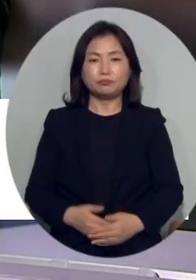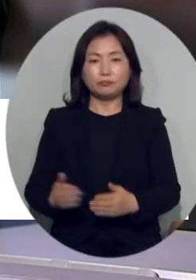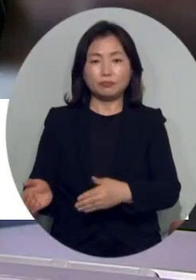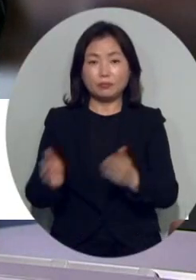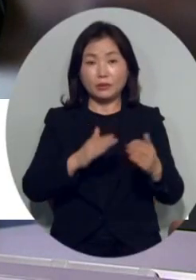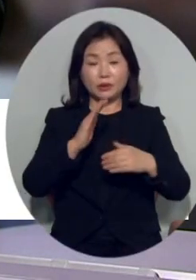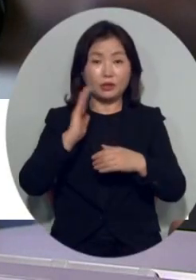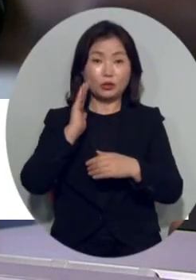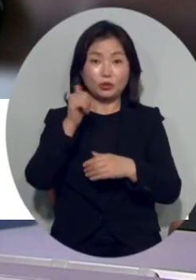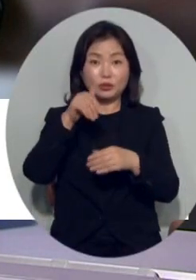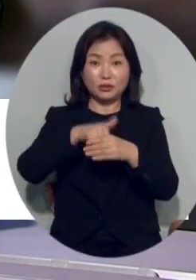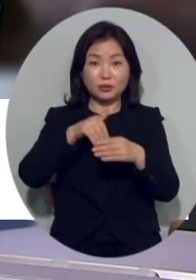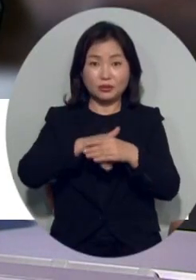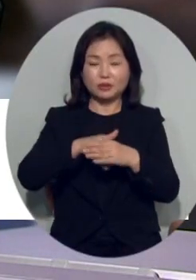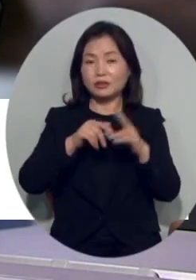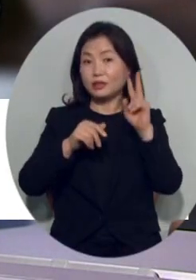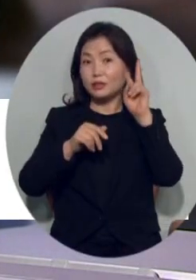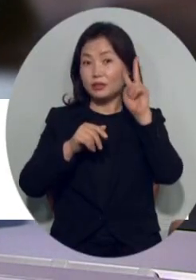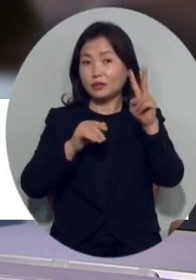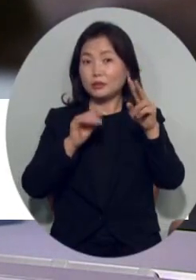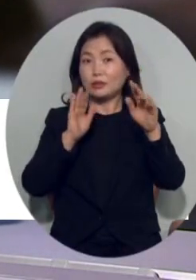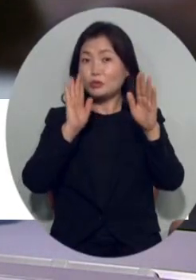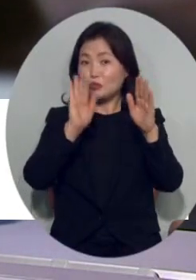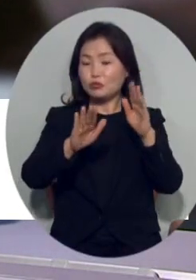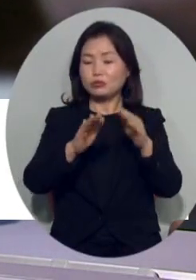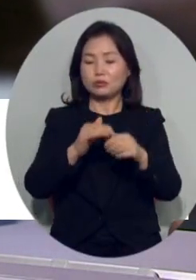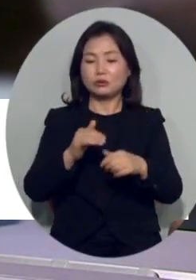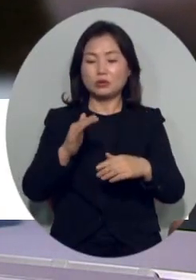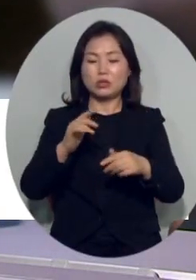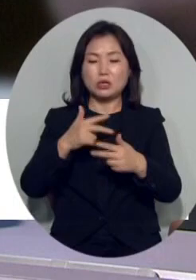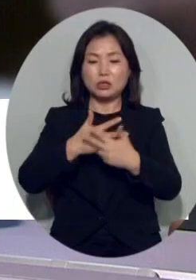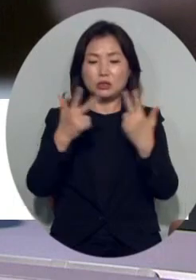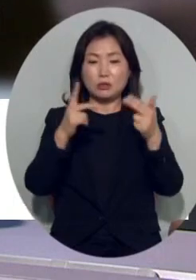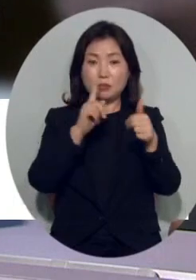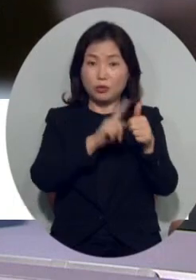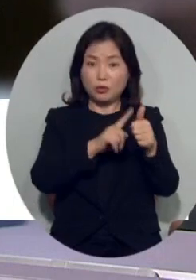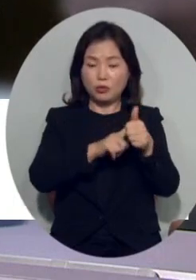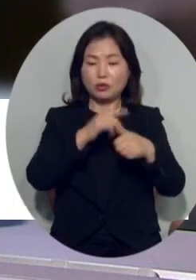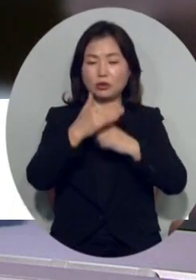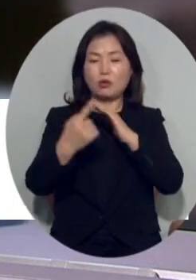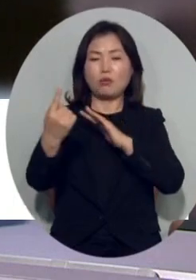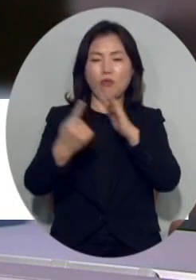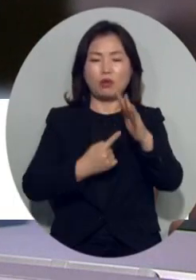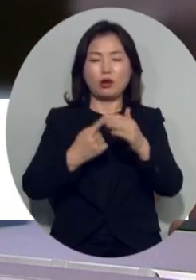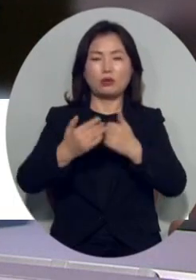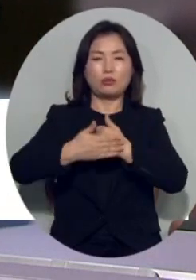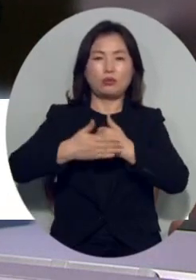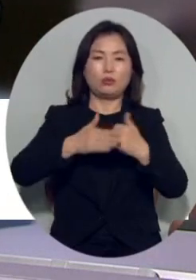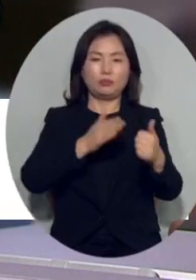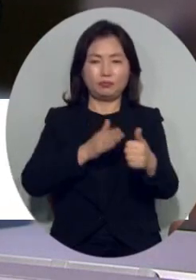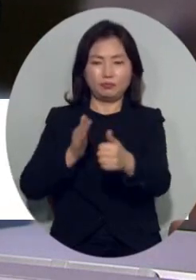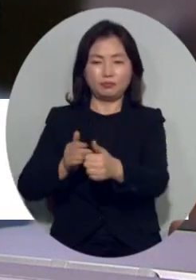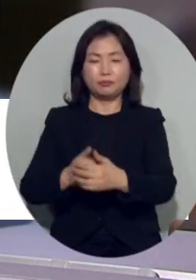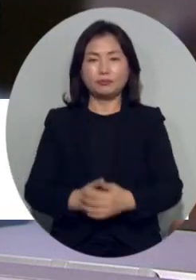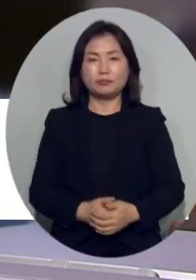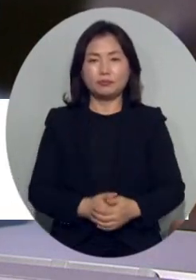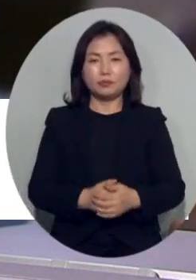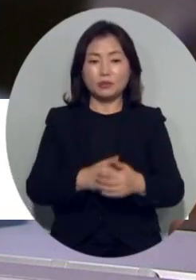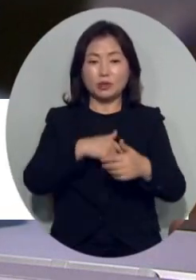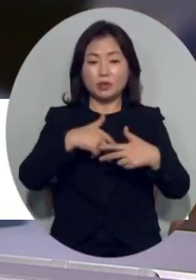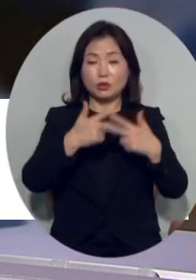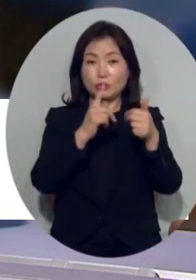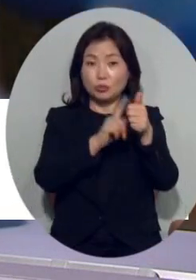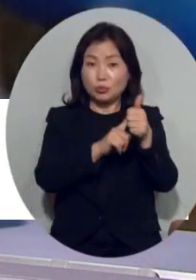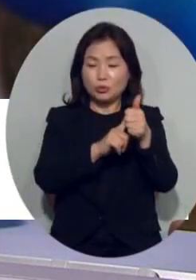네, 대통령 선거 이틀 전인 오늘 더불어민주당 이재명 후보가 대구를 찾아 지지를 호소했습니다. 이 후보는